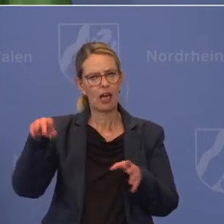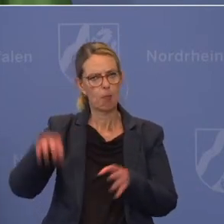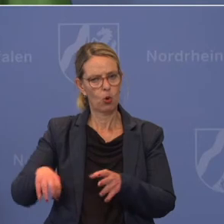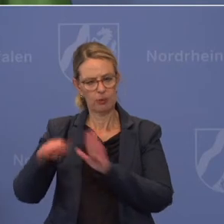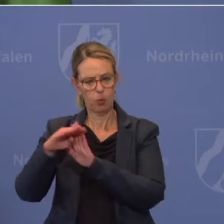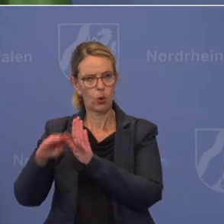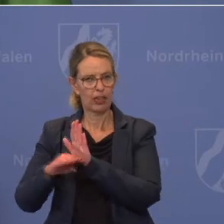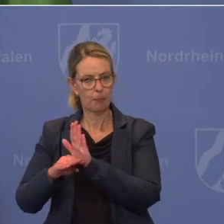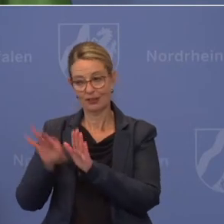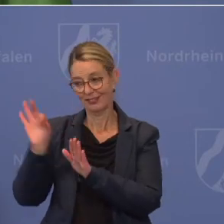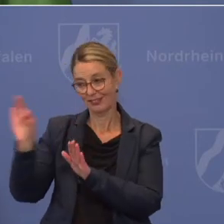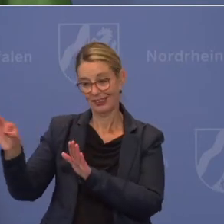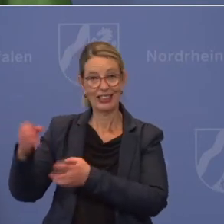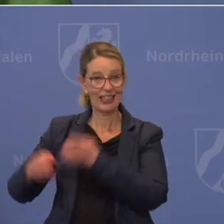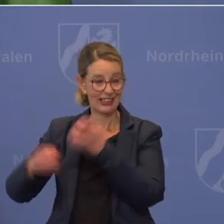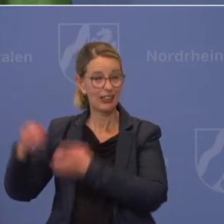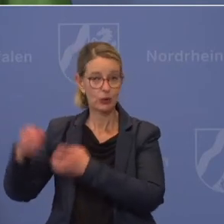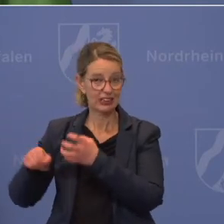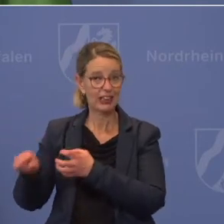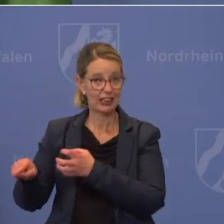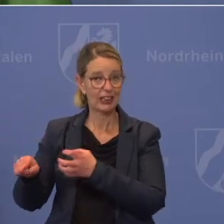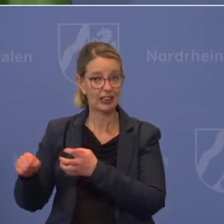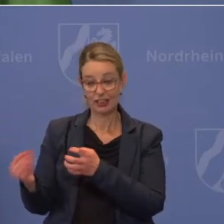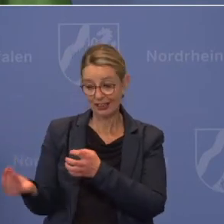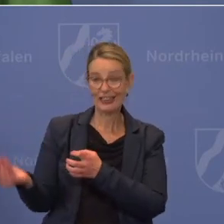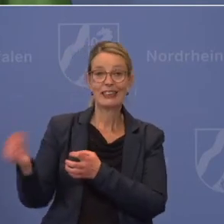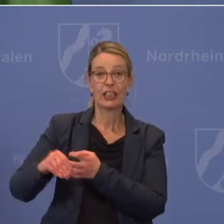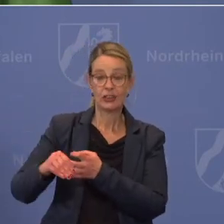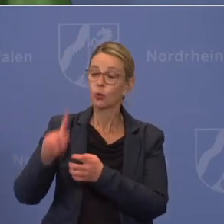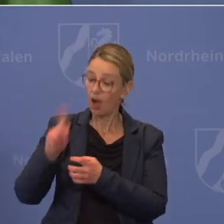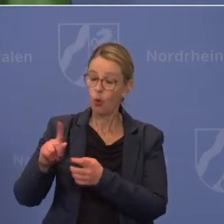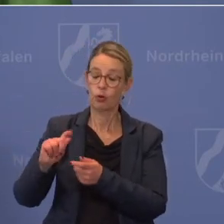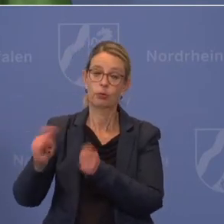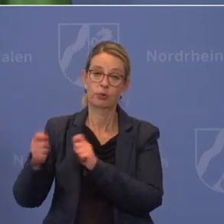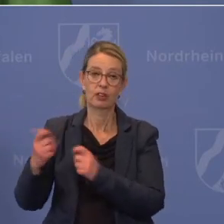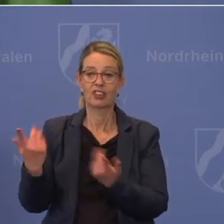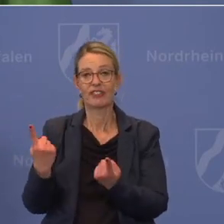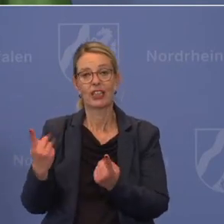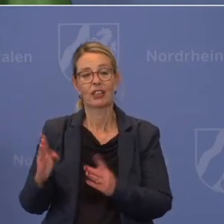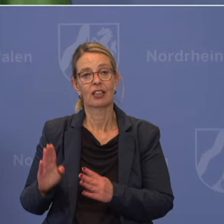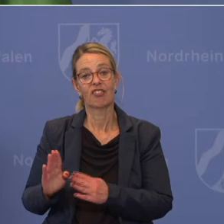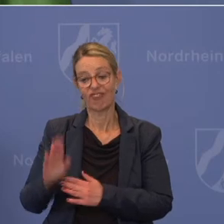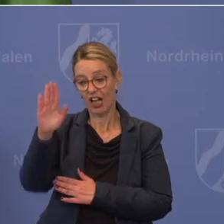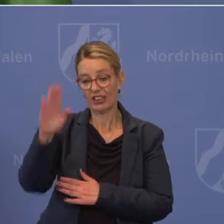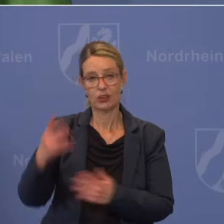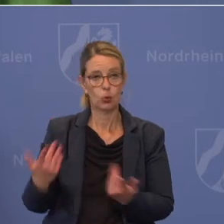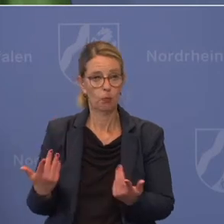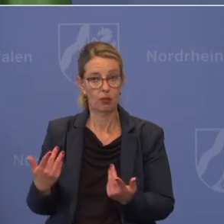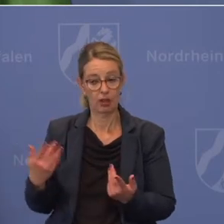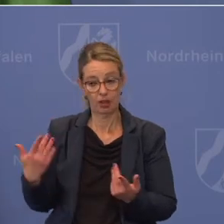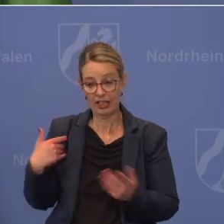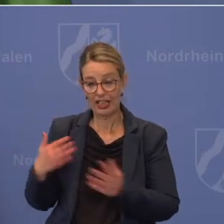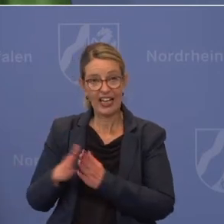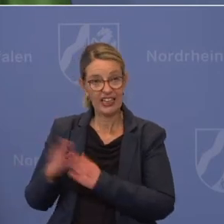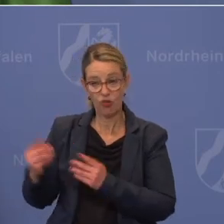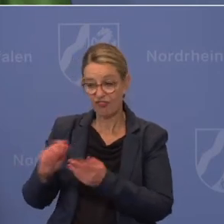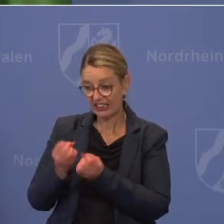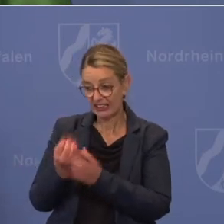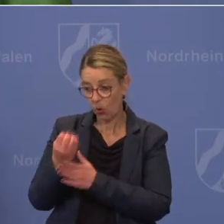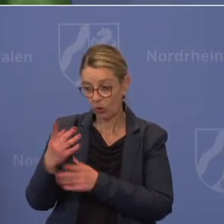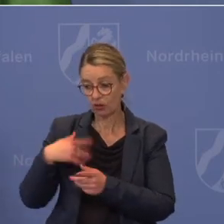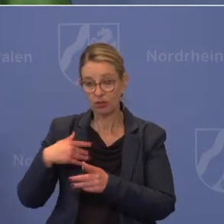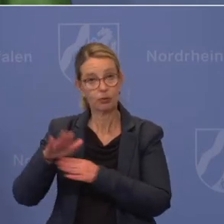Dekarbonisierungsprogramm für die Industrie noch zusätzliche Handlungsnotwendigkeiten, um das Wachstums- und Innovationspotenzial von